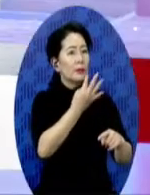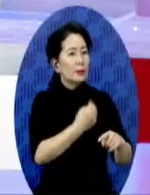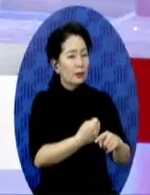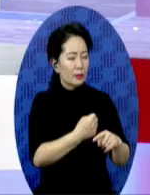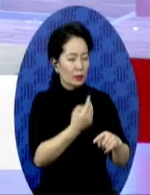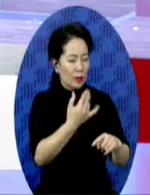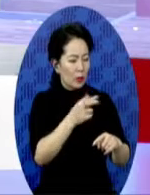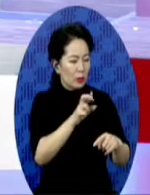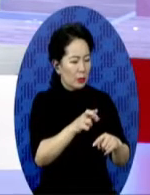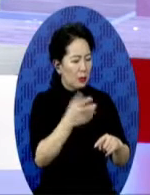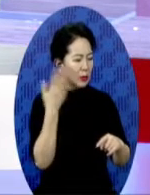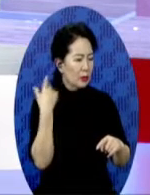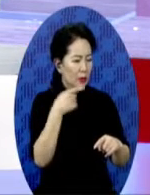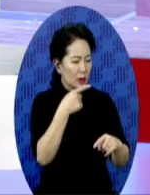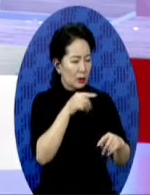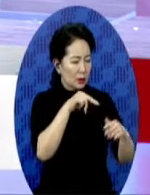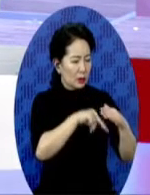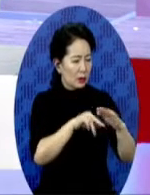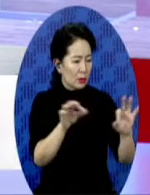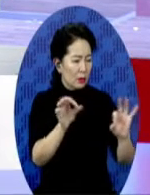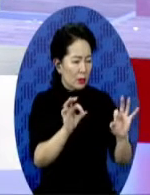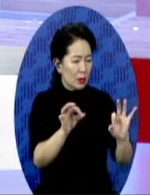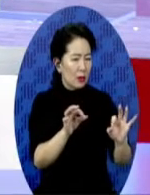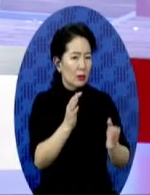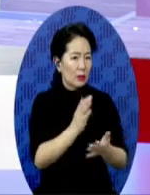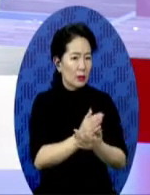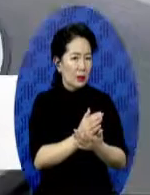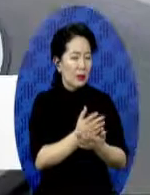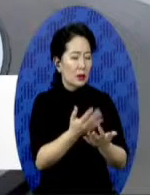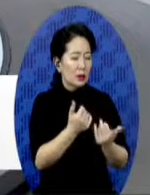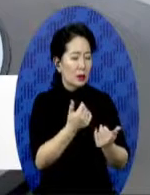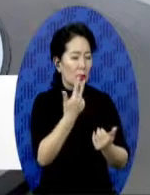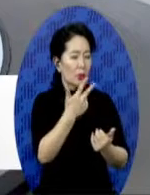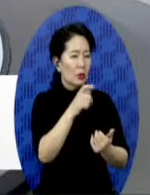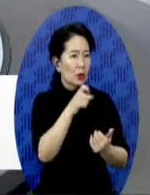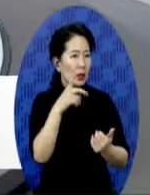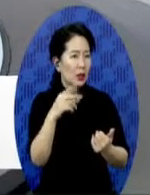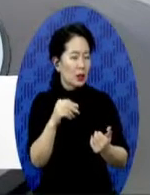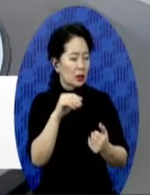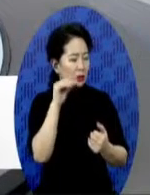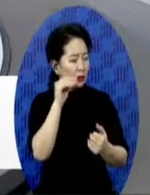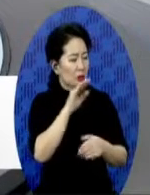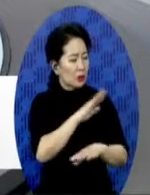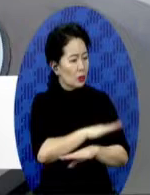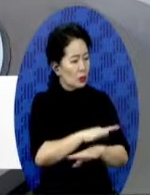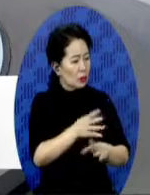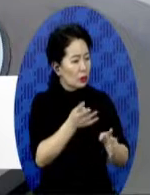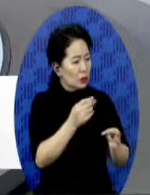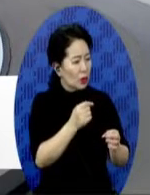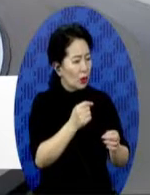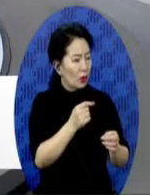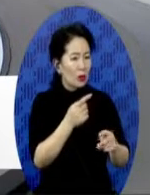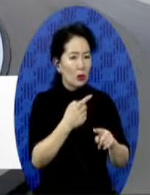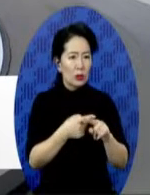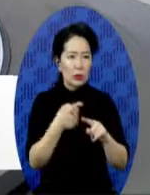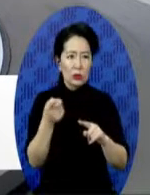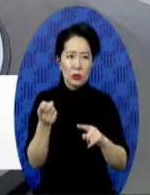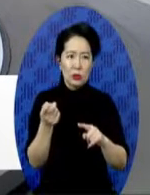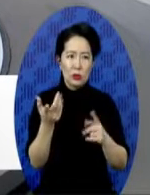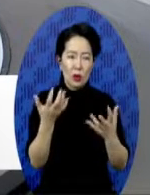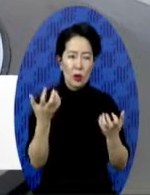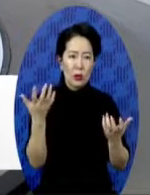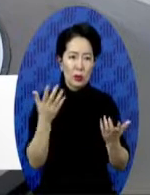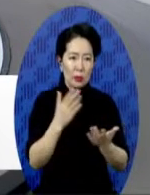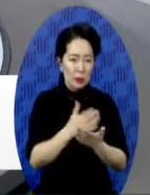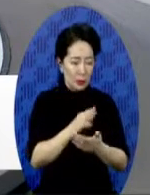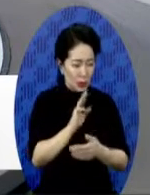нийслэлд ялангуяа дээр хэлсэнчлэн цэцэрлэггүй одоо үлддэг. За 3 ээлжээр хичээлдэг сурагчдын тоо бол орон нутгийнхаас бол олон байна